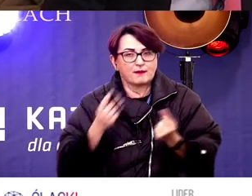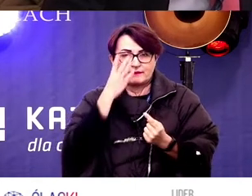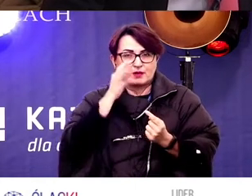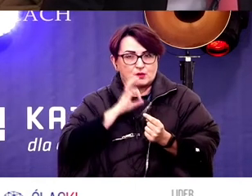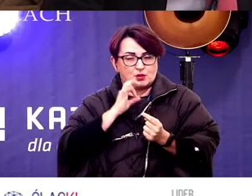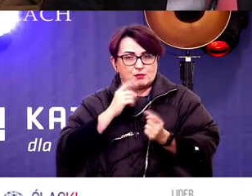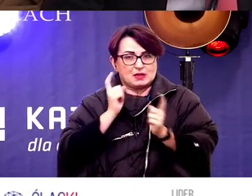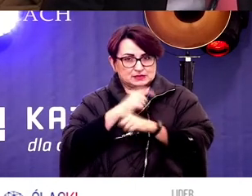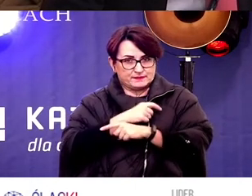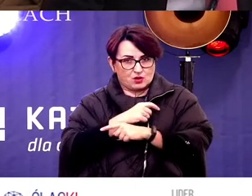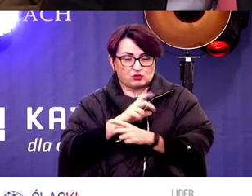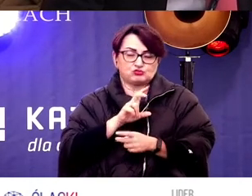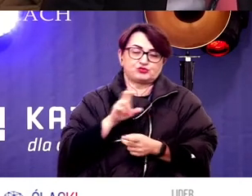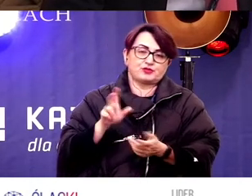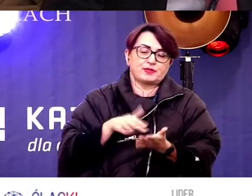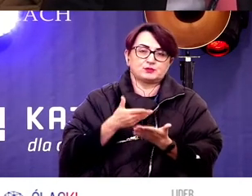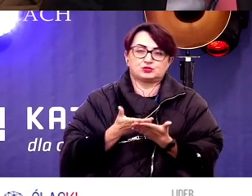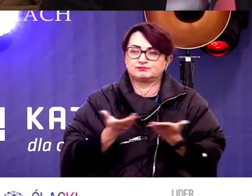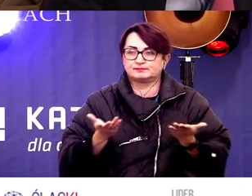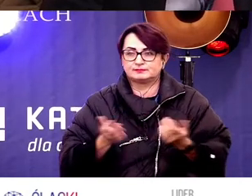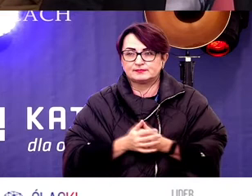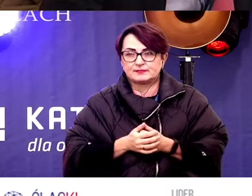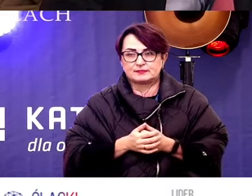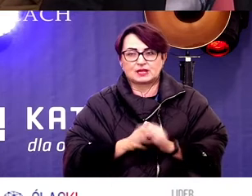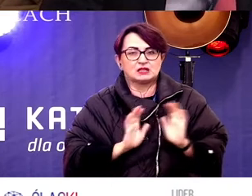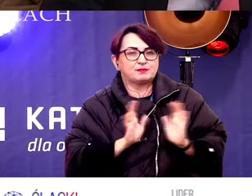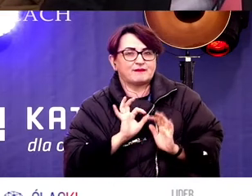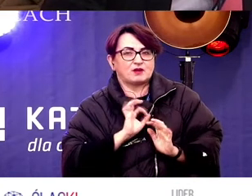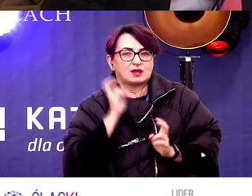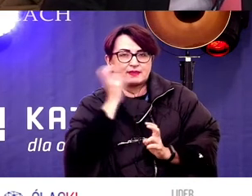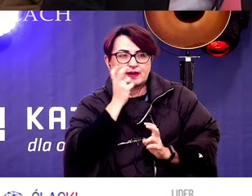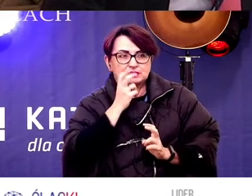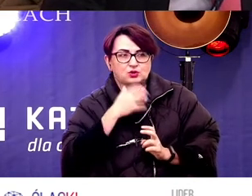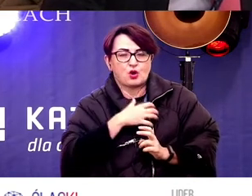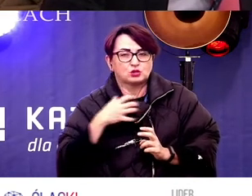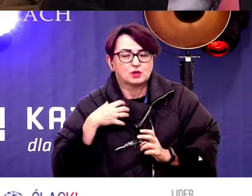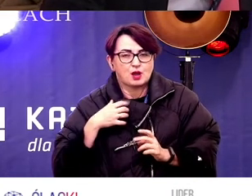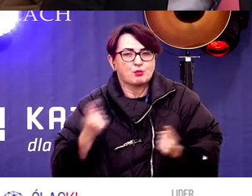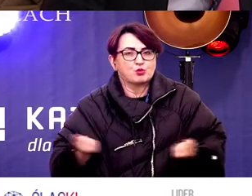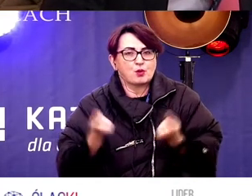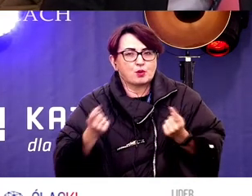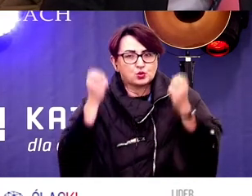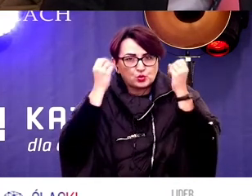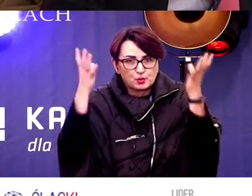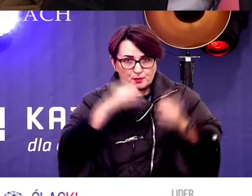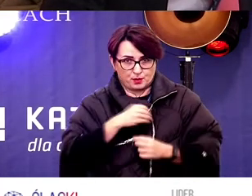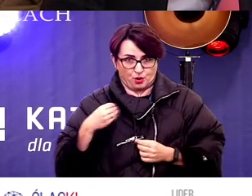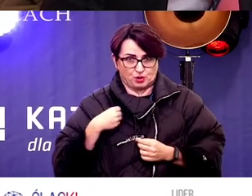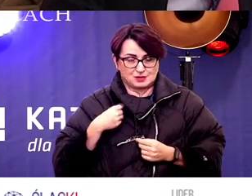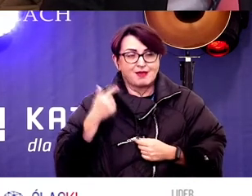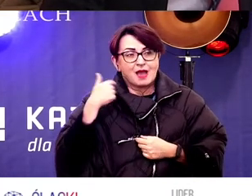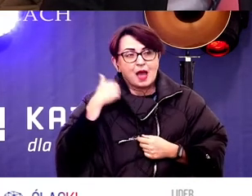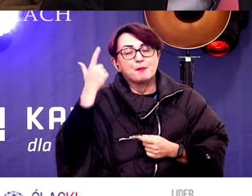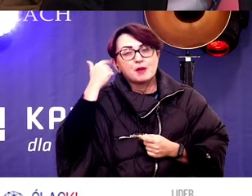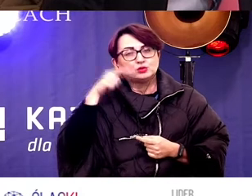naszego państwa, czy też dbanie o nasze interesy gospodarcze, promocja polskiej kultury. Ja myślę, że